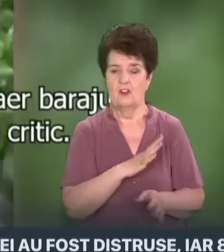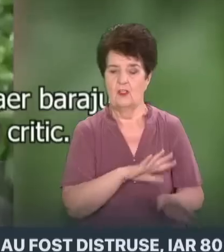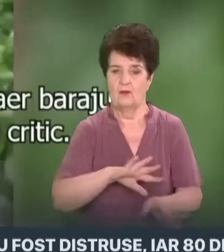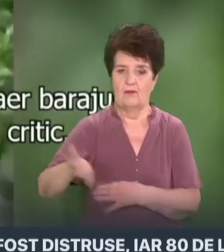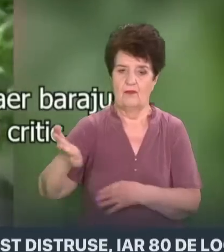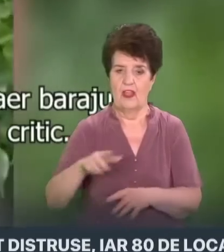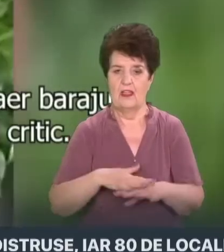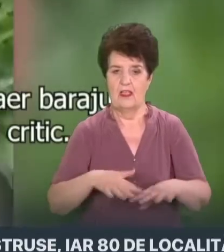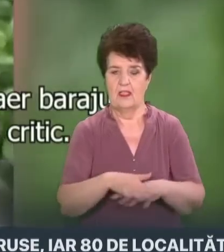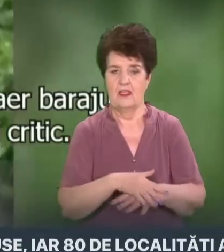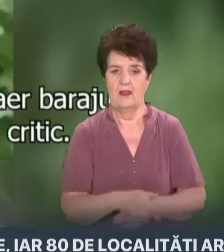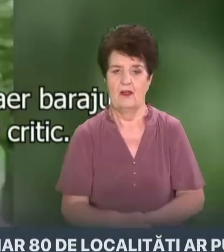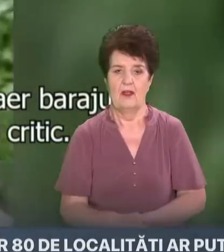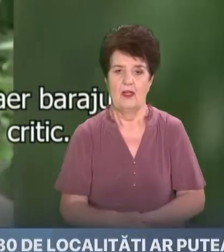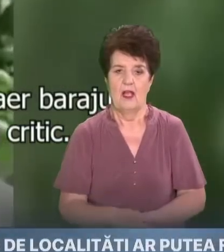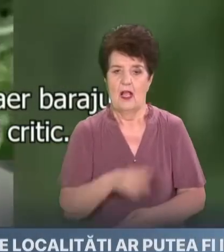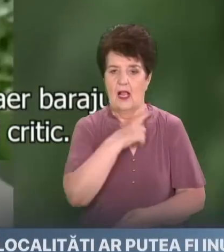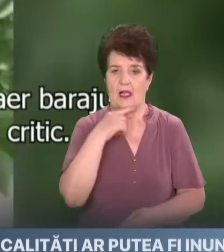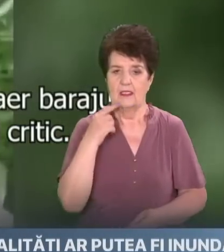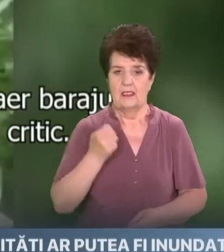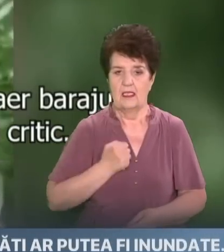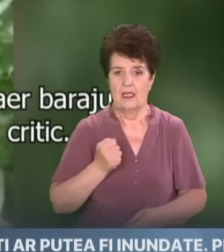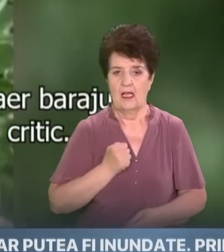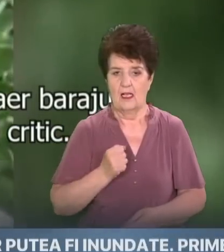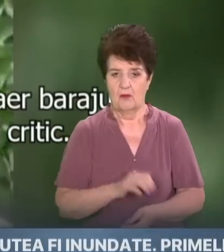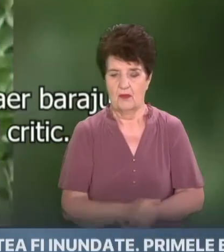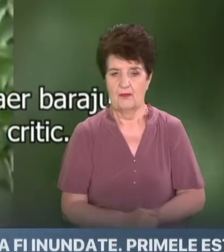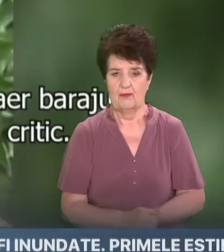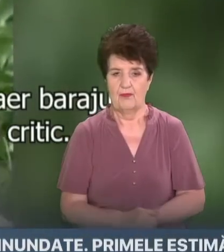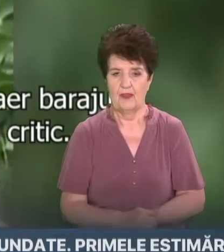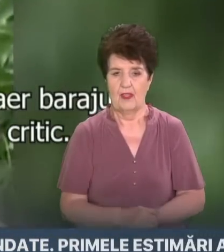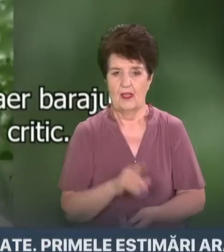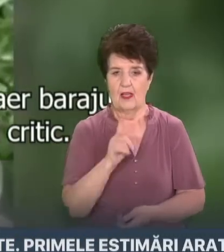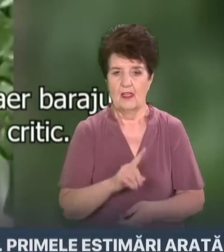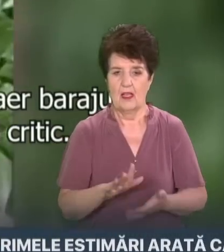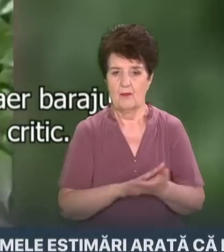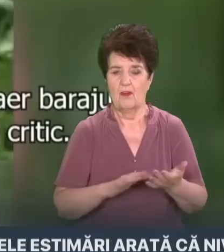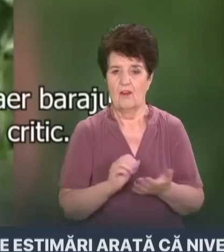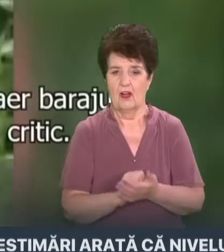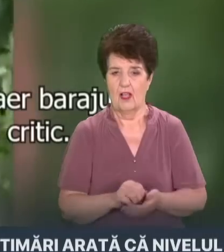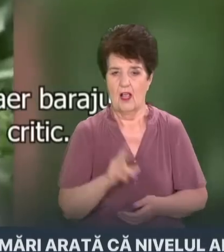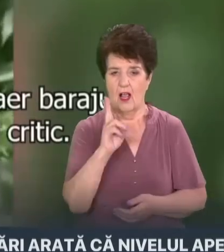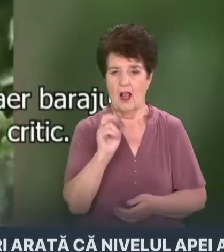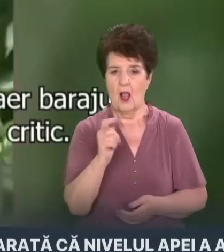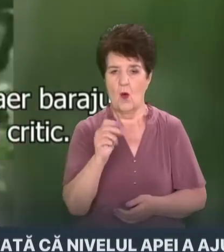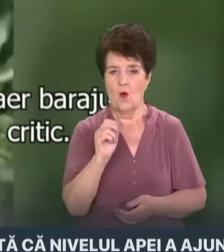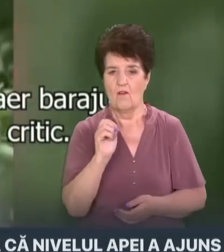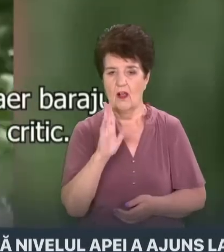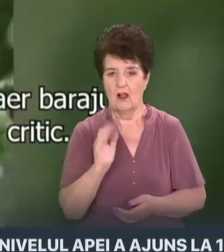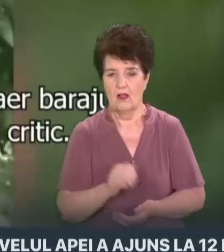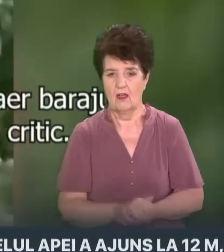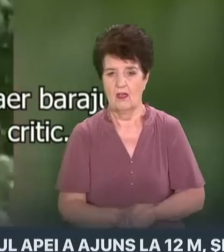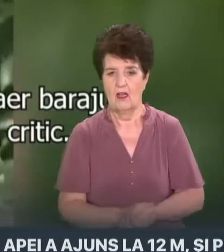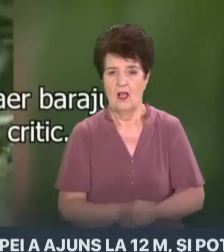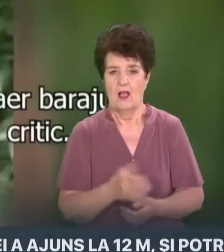zona. Російська армія здійснила черговий акт терору. Вона підірвала Каховську ГЕС. Через 5 годин вода